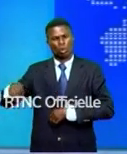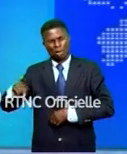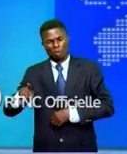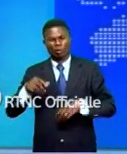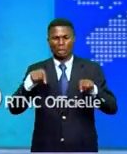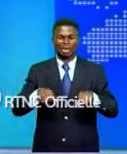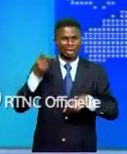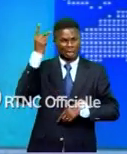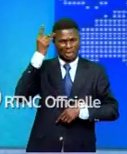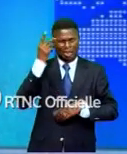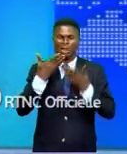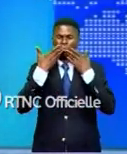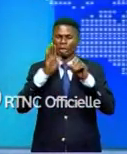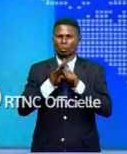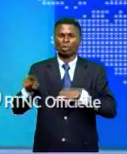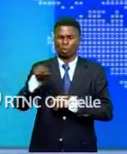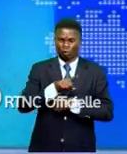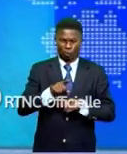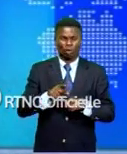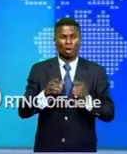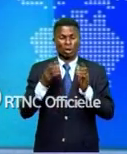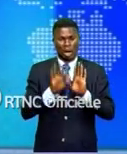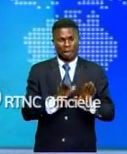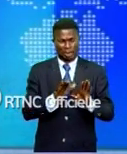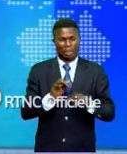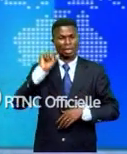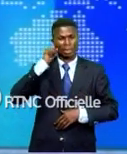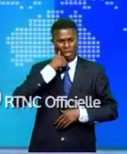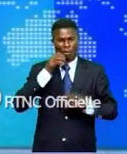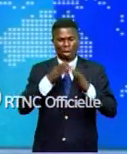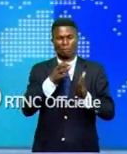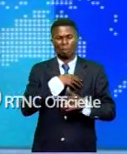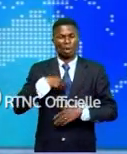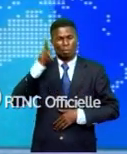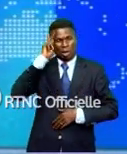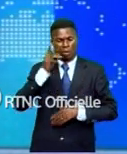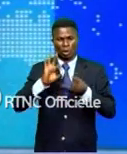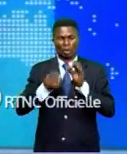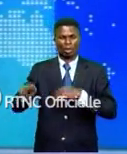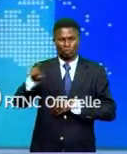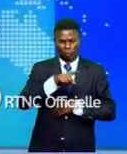d'antenne assurée par Ignace Chibangu, la réalisation Bijou Katarissi et Jacques Kabouaba à